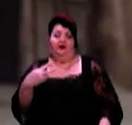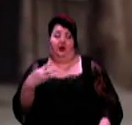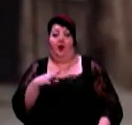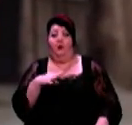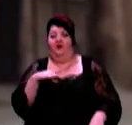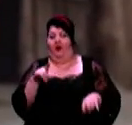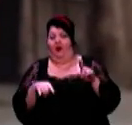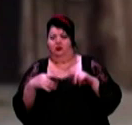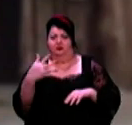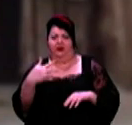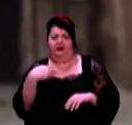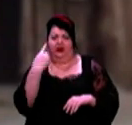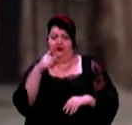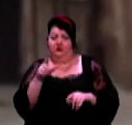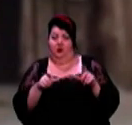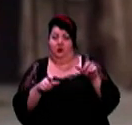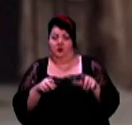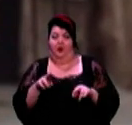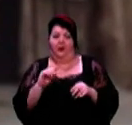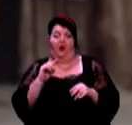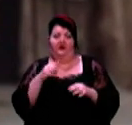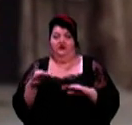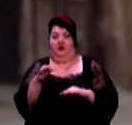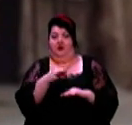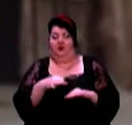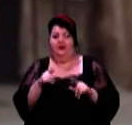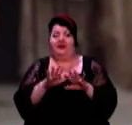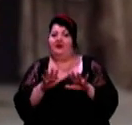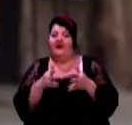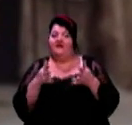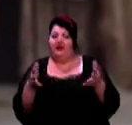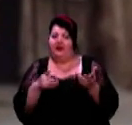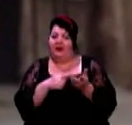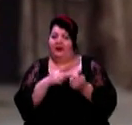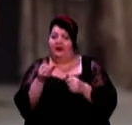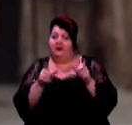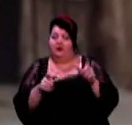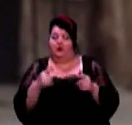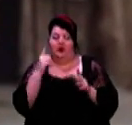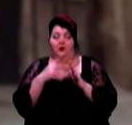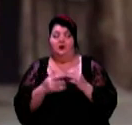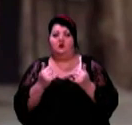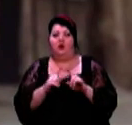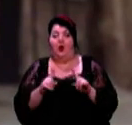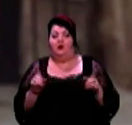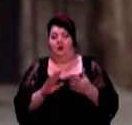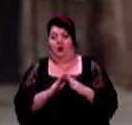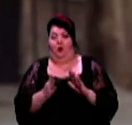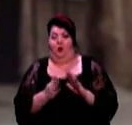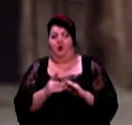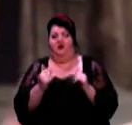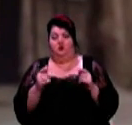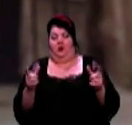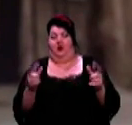50 осіб по Волині. Це невелика кількість людей, але ми розуміємо, що сьогодні особливі умови, сьогодні карантин. В основному